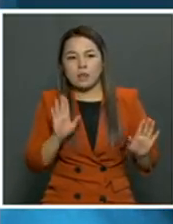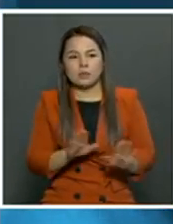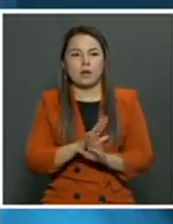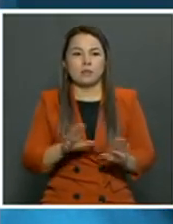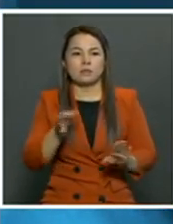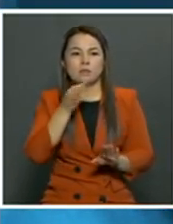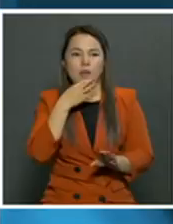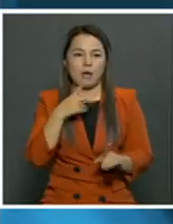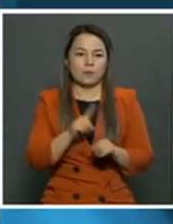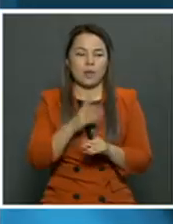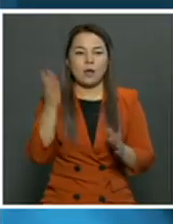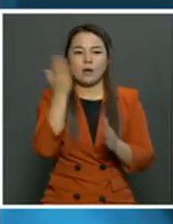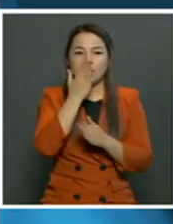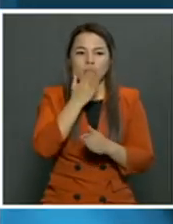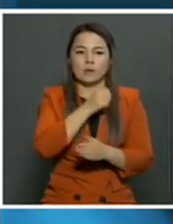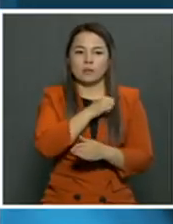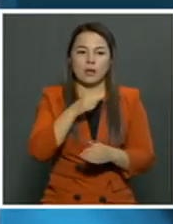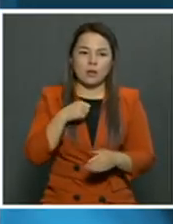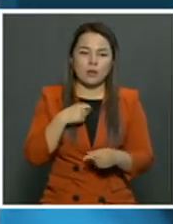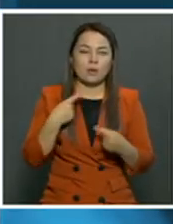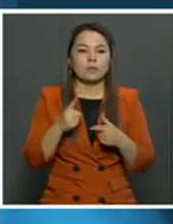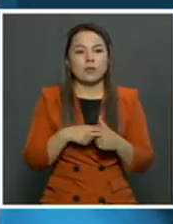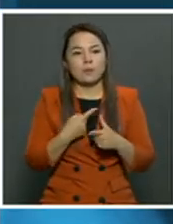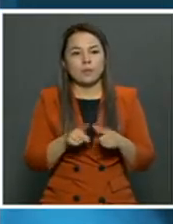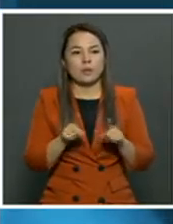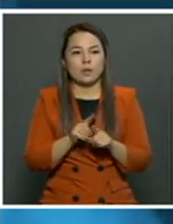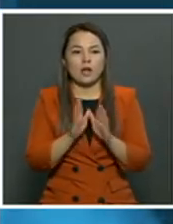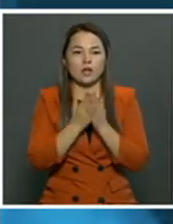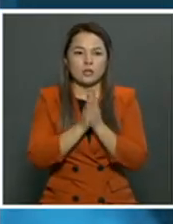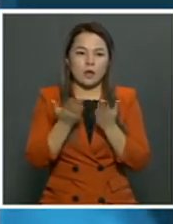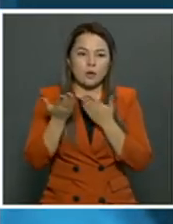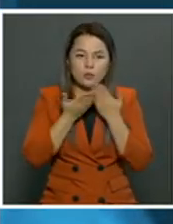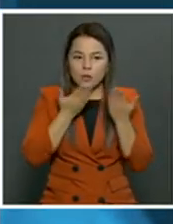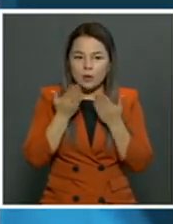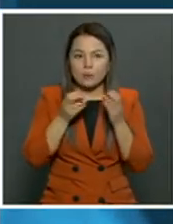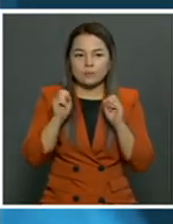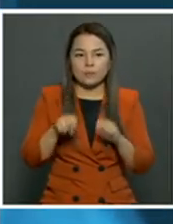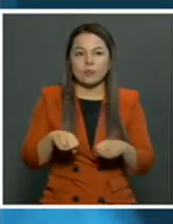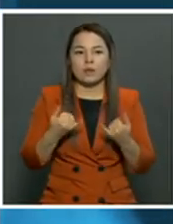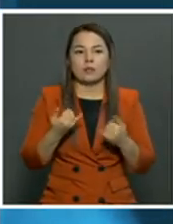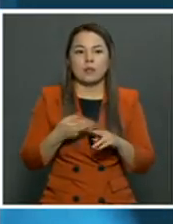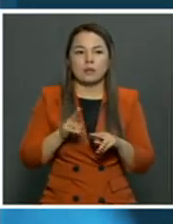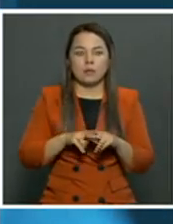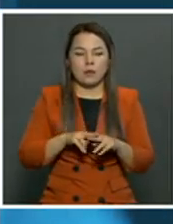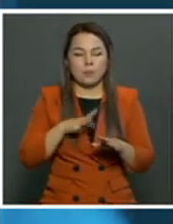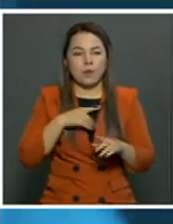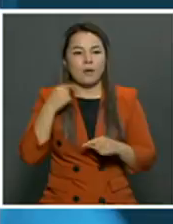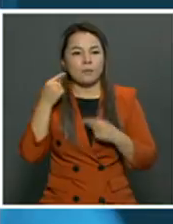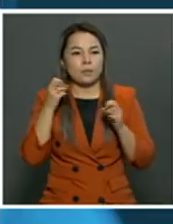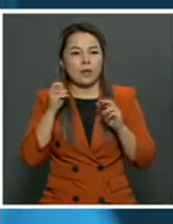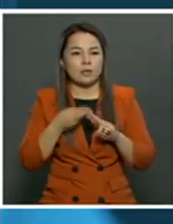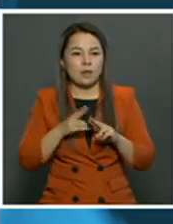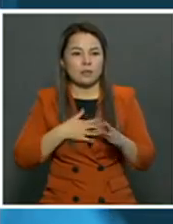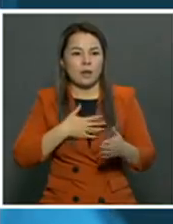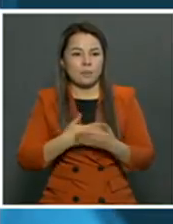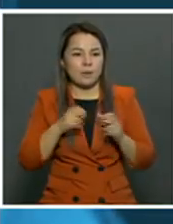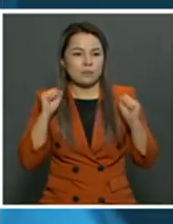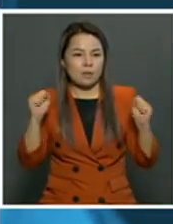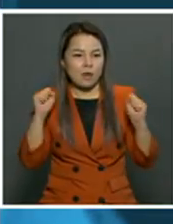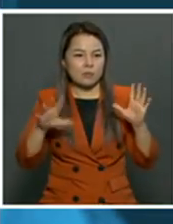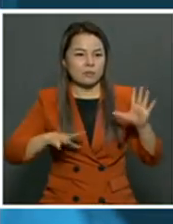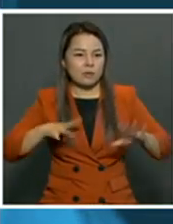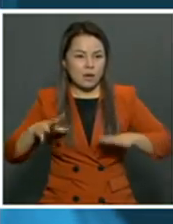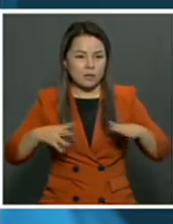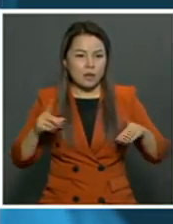өзіне ұнайтын кинофильмдерді, болмаса әртүрлі кітаптар оқуға, не болмаса физикалық белсенділікті қажет ететін